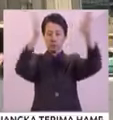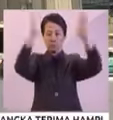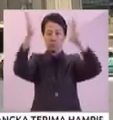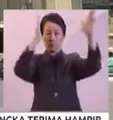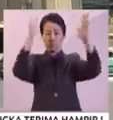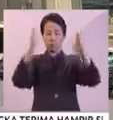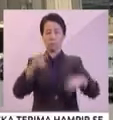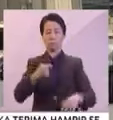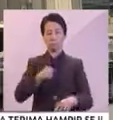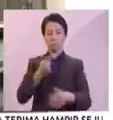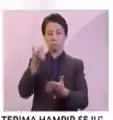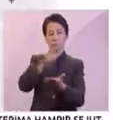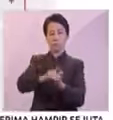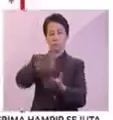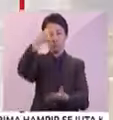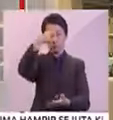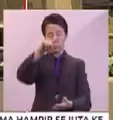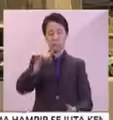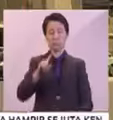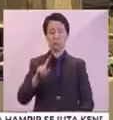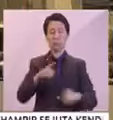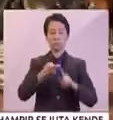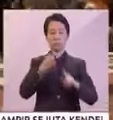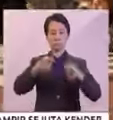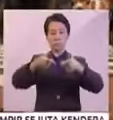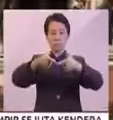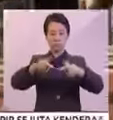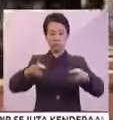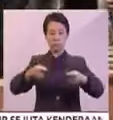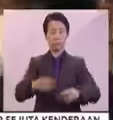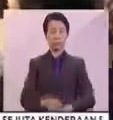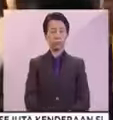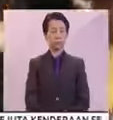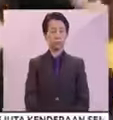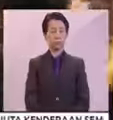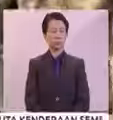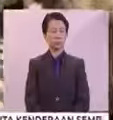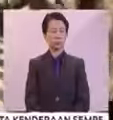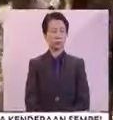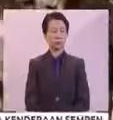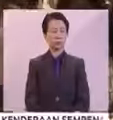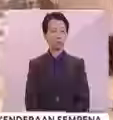Ashraf Abdul Rahman, Tokyo.